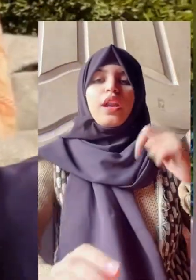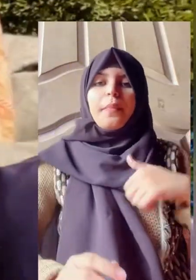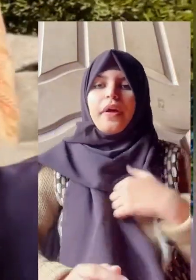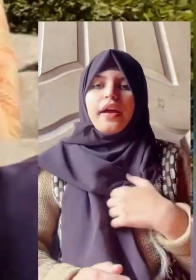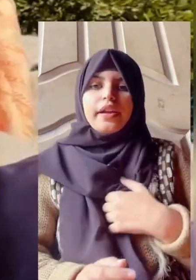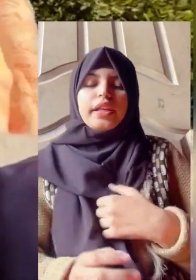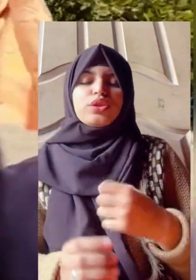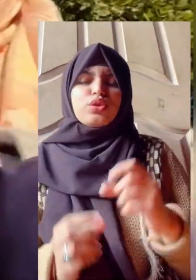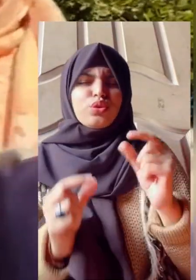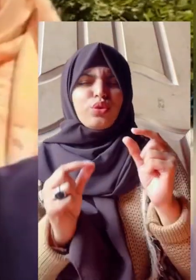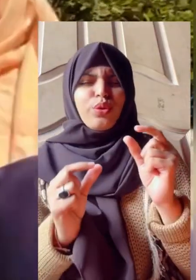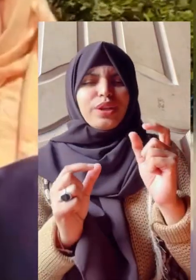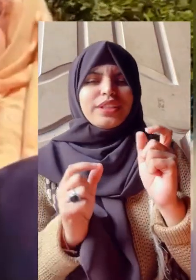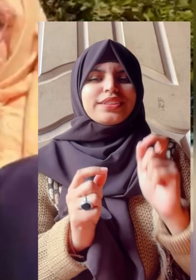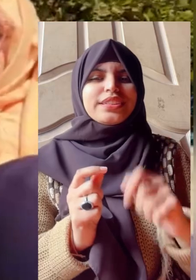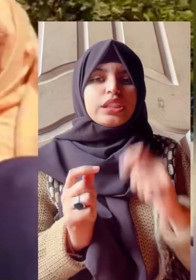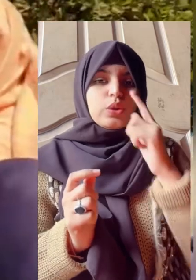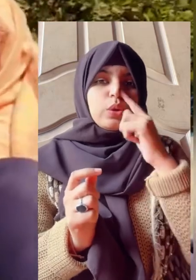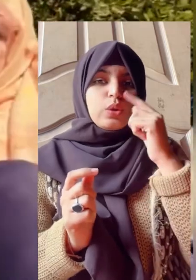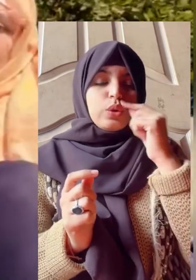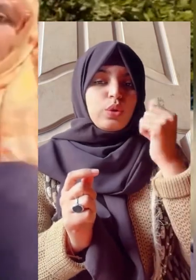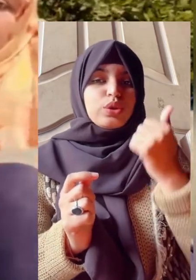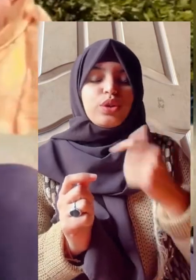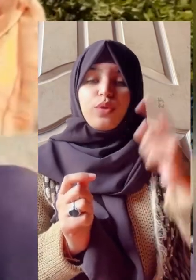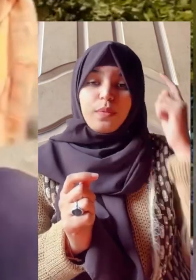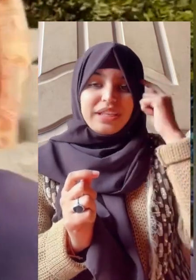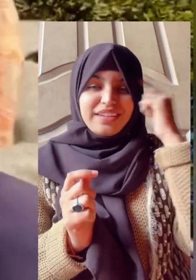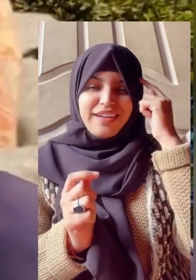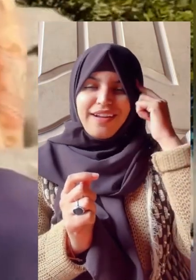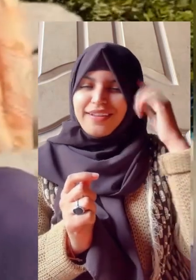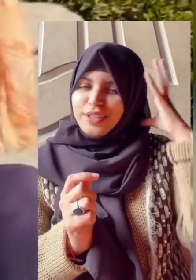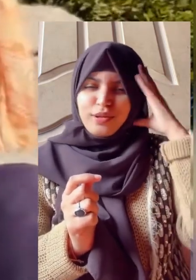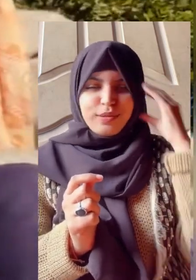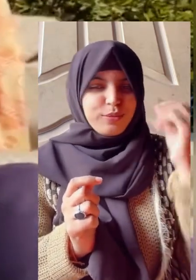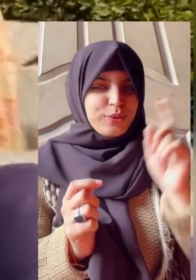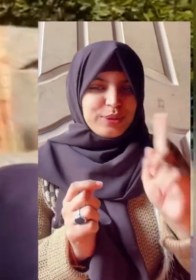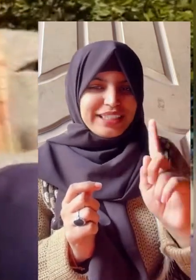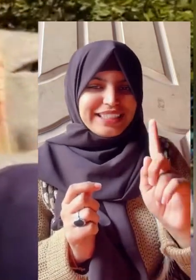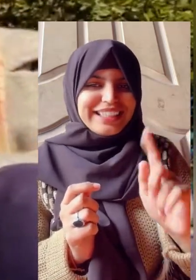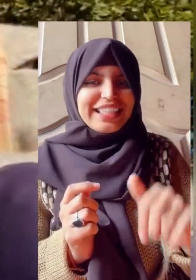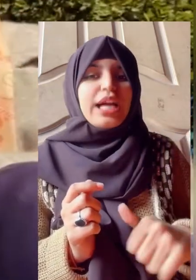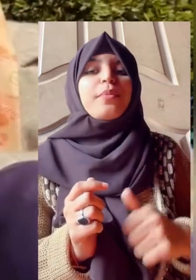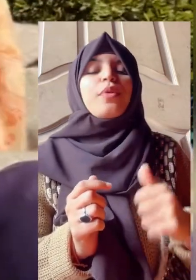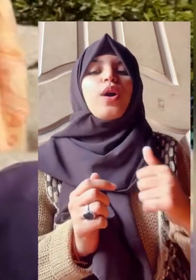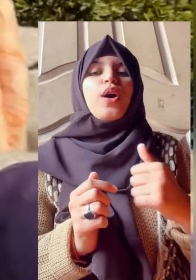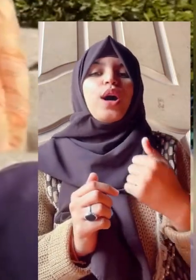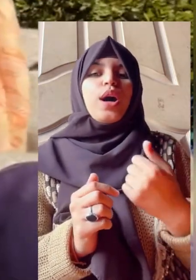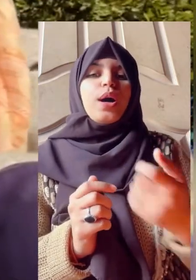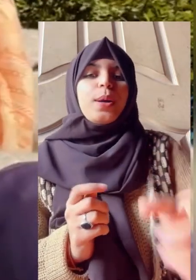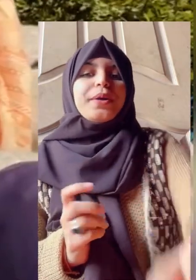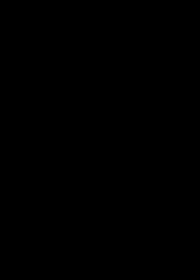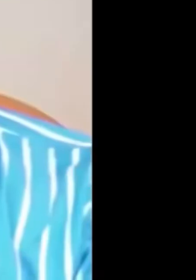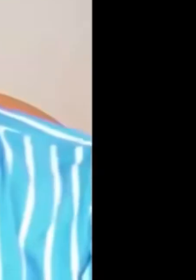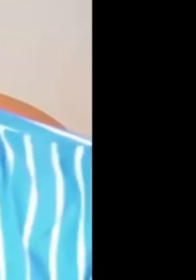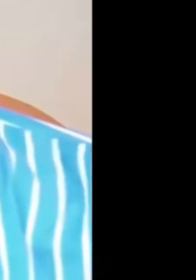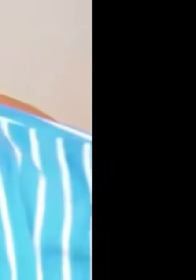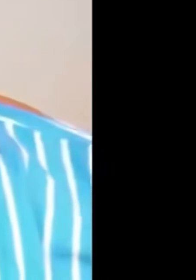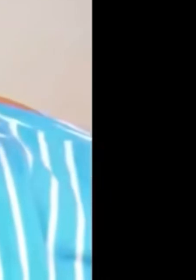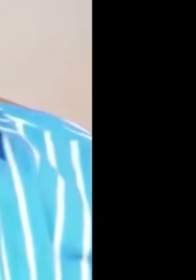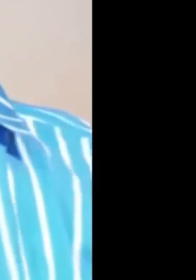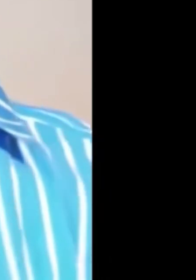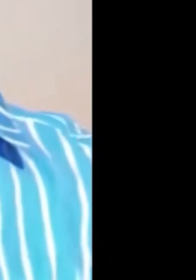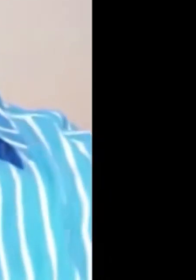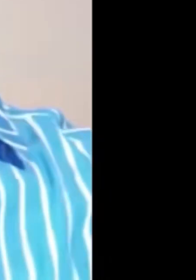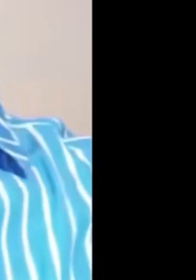हम मतलब सबका निचोड़ ये है कि हमें टाइम नहीं मिल रहा था डालने का। हमें याद थे आप लोग, हम आप लोग को भूले नहीं है। Oh